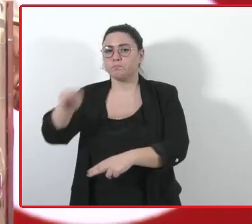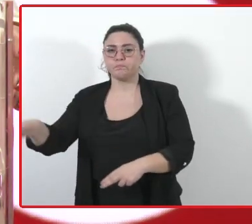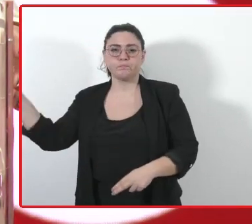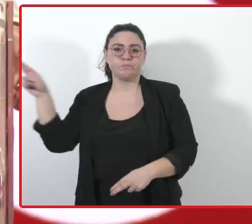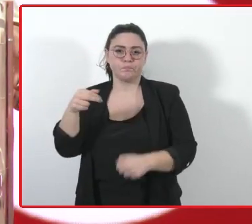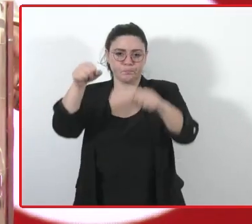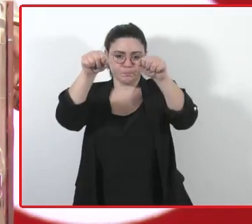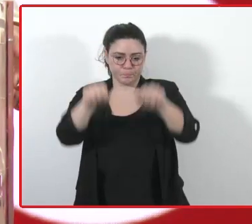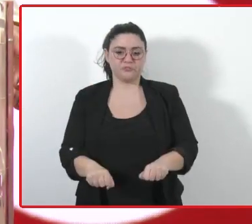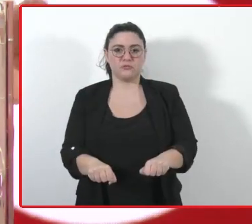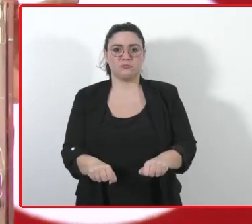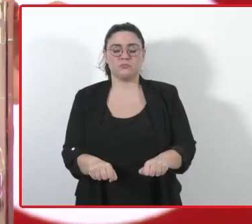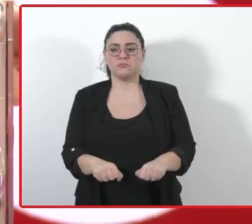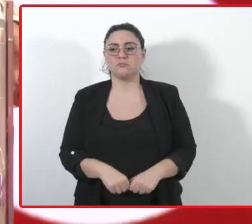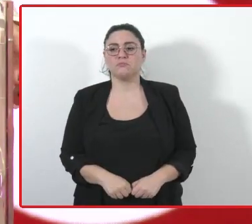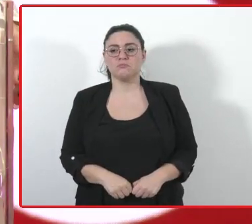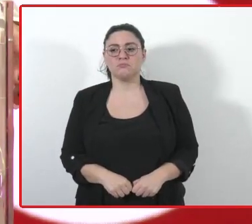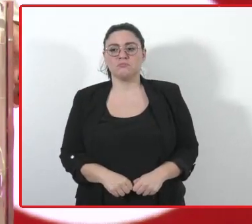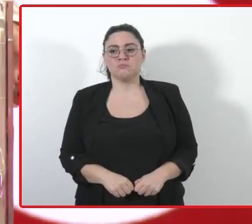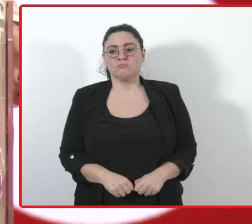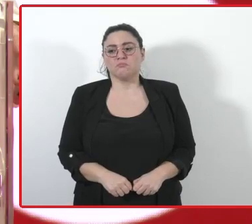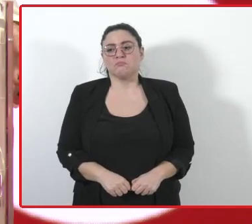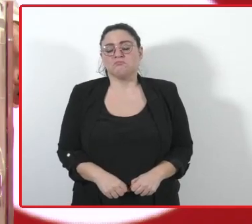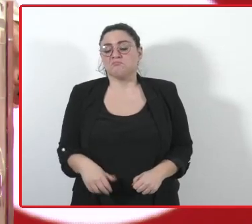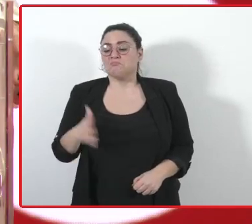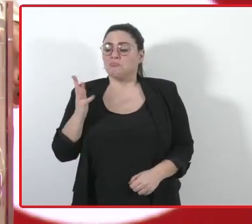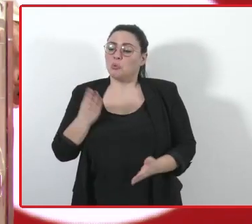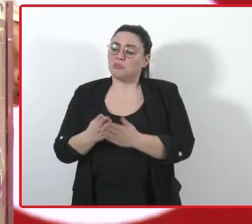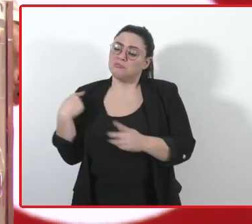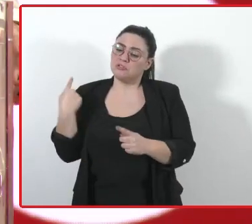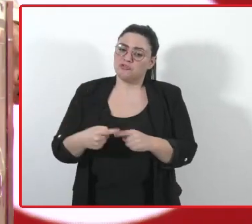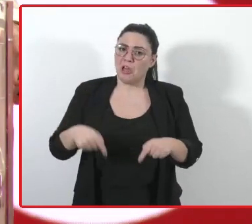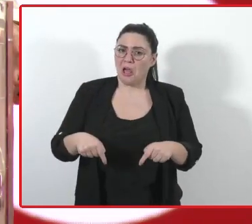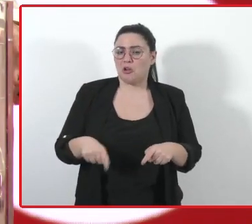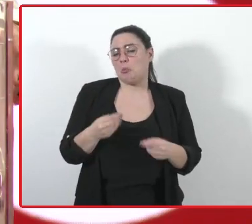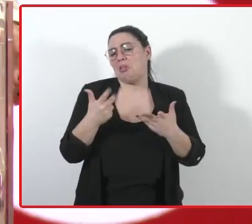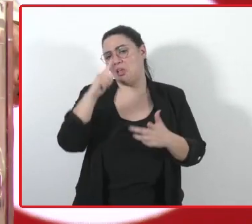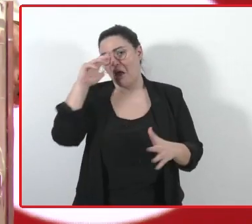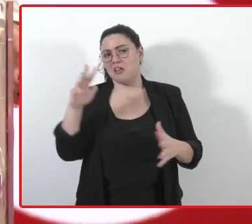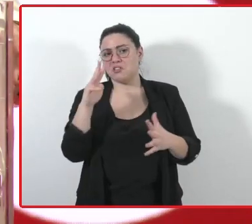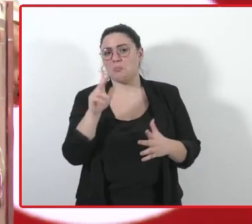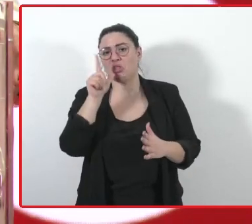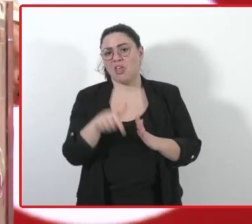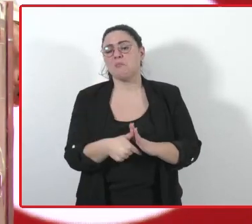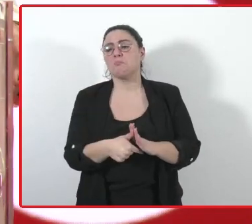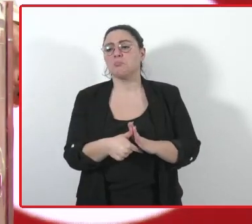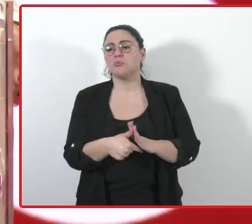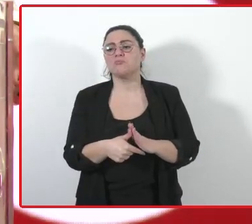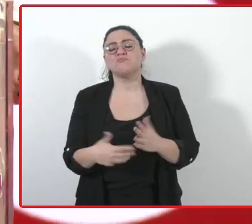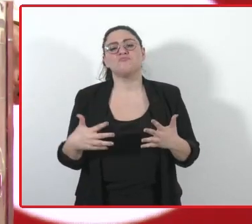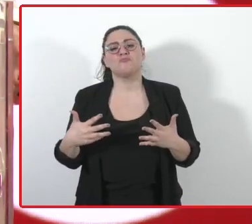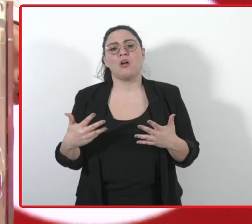negli ultimi 10 anni solo per definire un periodo temporale abbiamo subito attacchi da tutte le